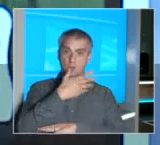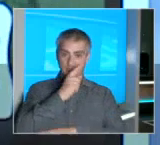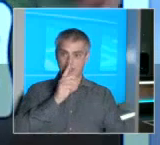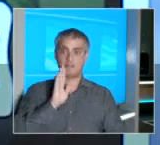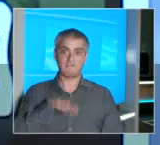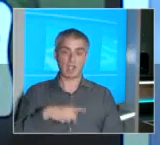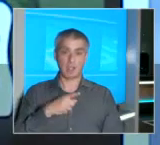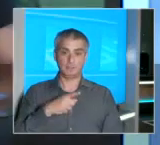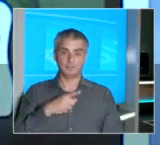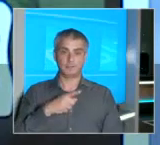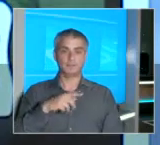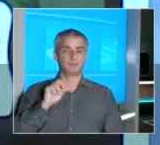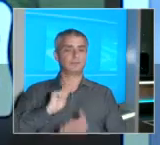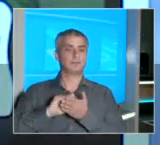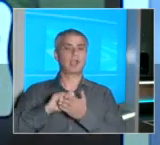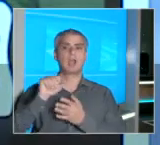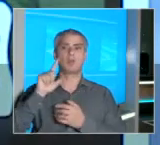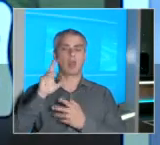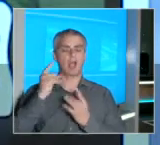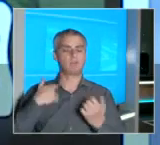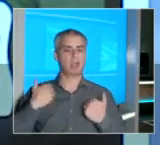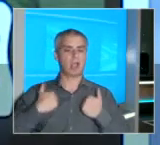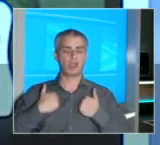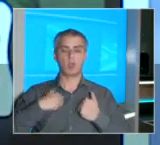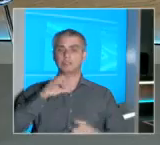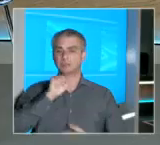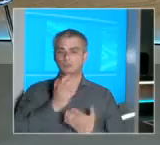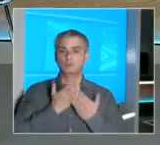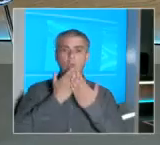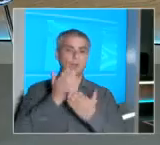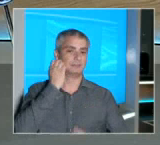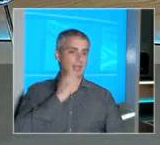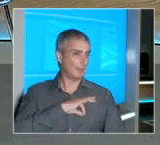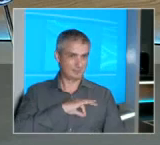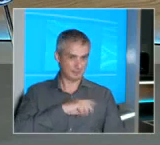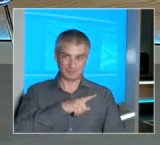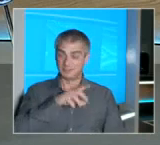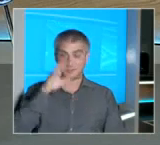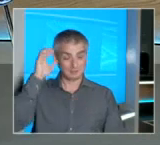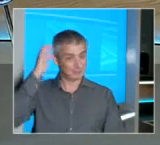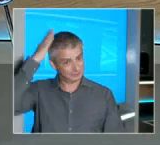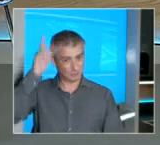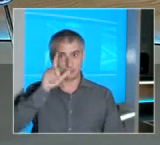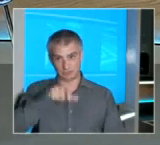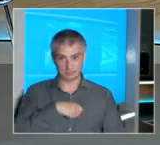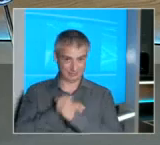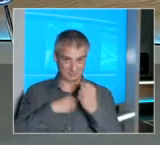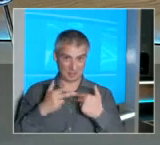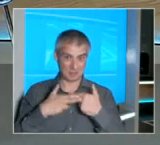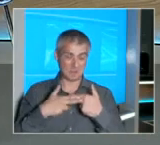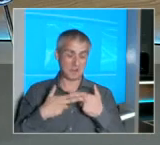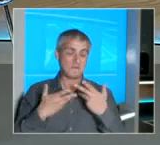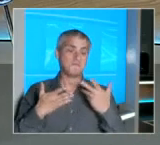וגם, אמנון לוט כותב, הרבה יצר ואגו, סמוטריץ' עוזר לליברמן. לא, תארו לכם שסמוטריץ' יכונה איש שמאל בקרוב,